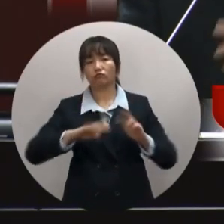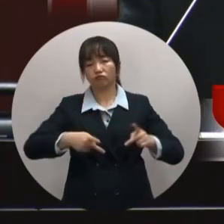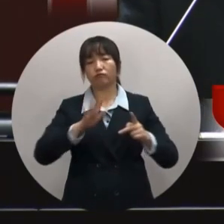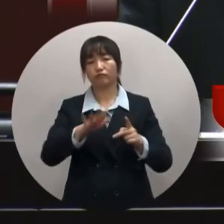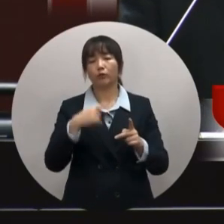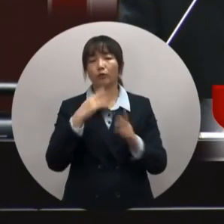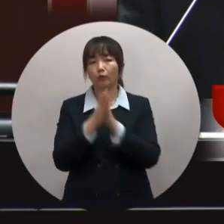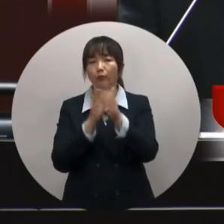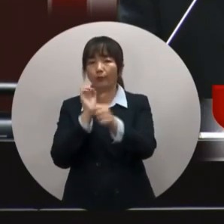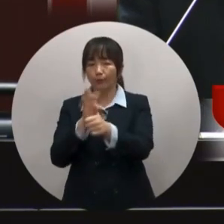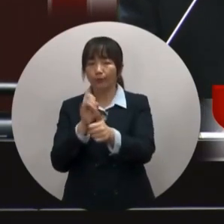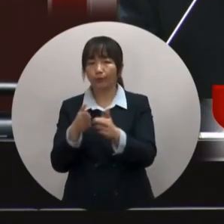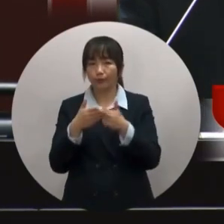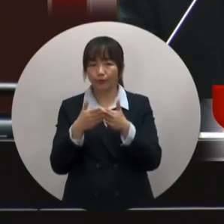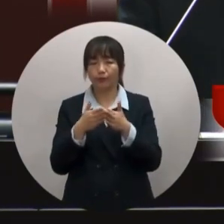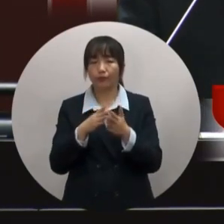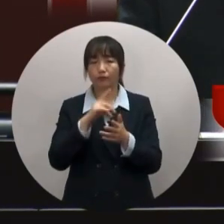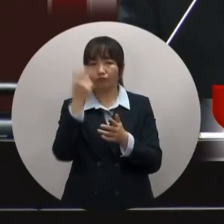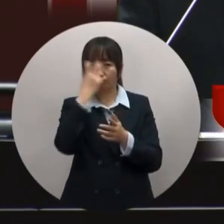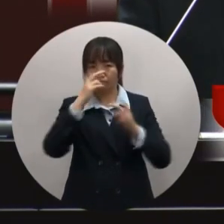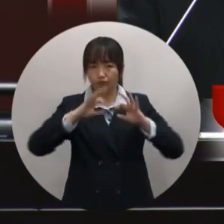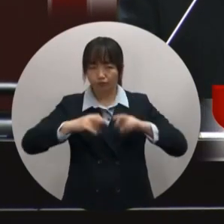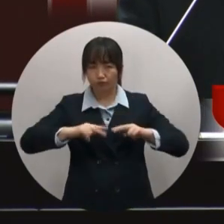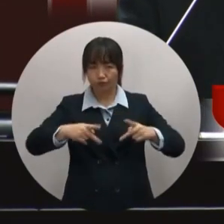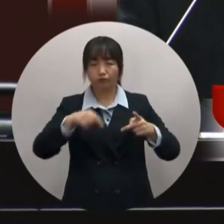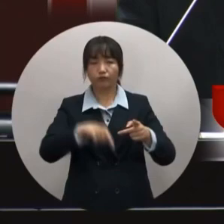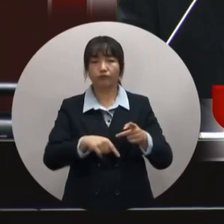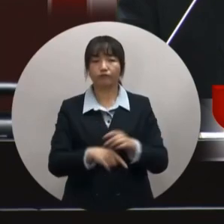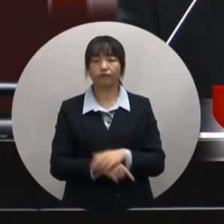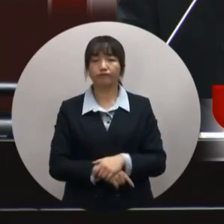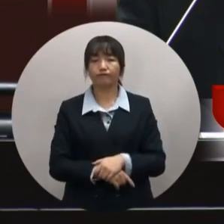形所以我要求回去去檢討跟